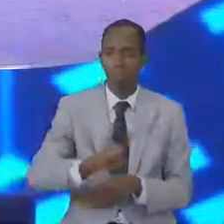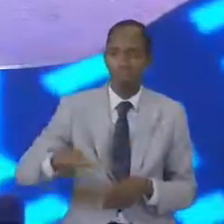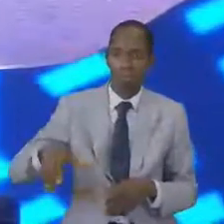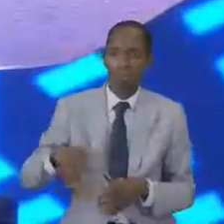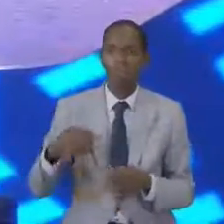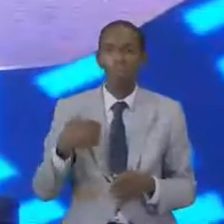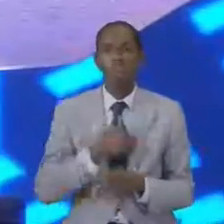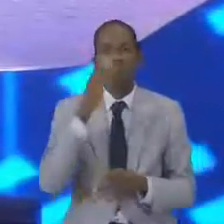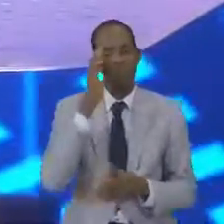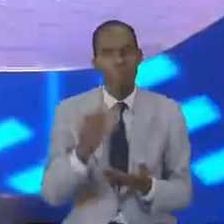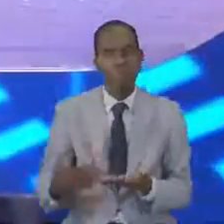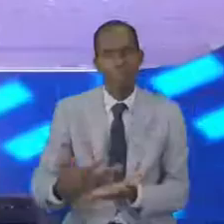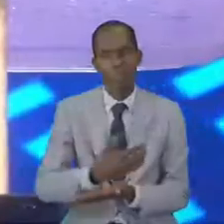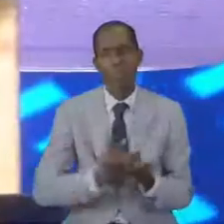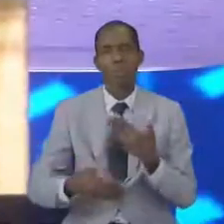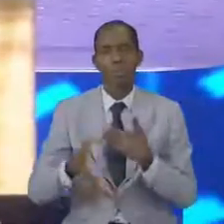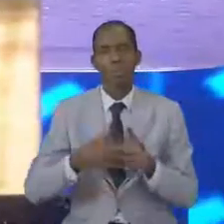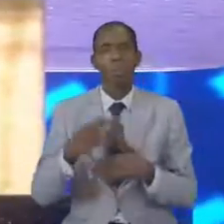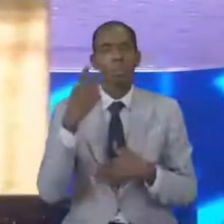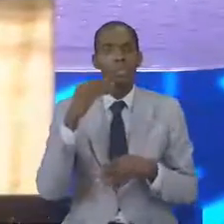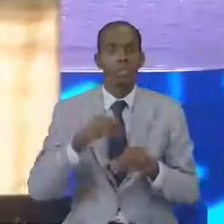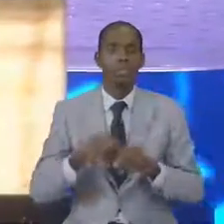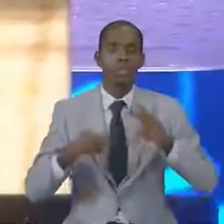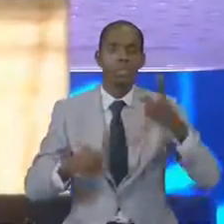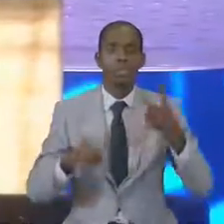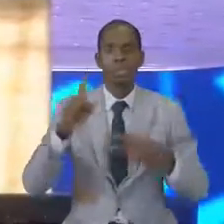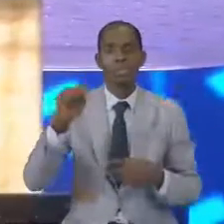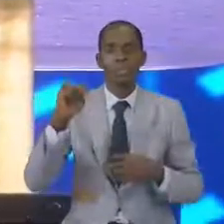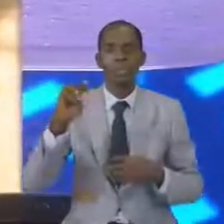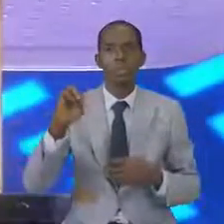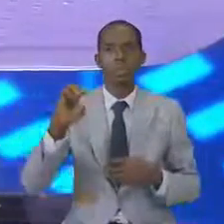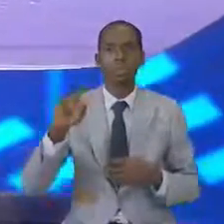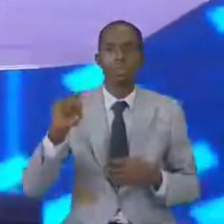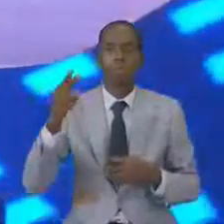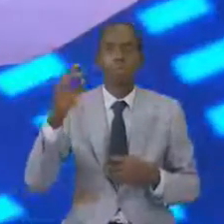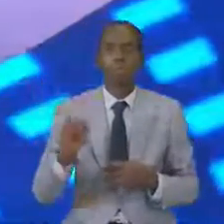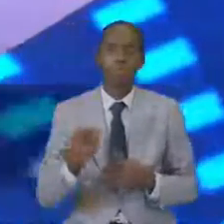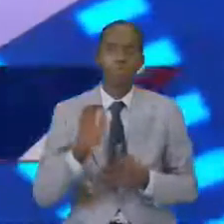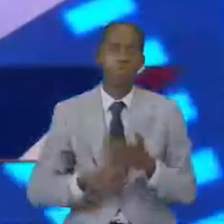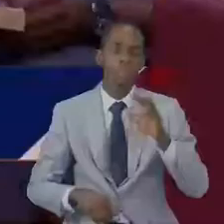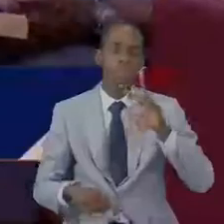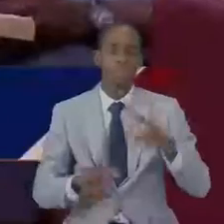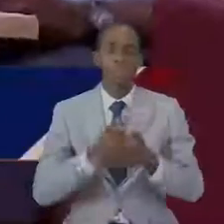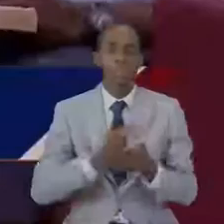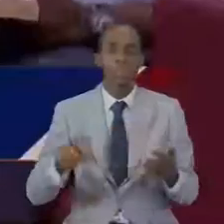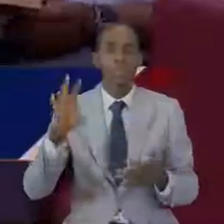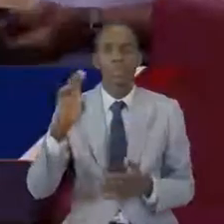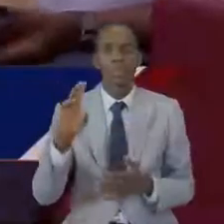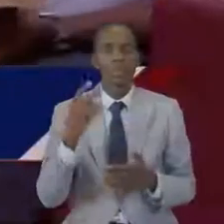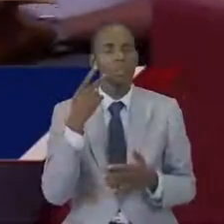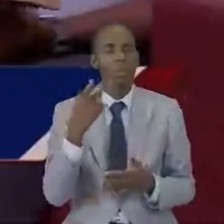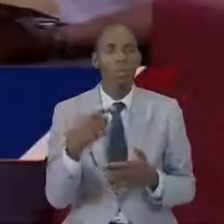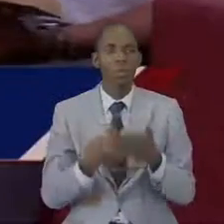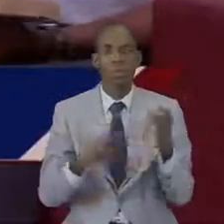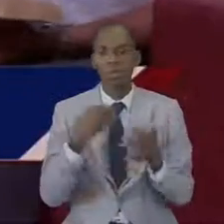nous considérons de Timothée chapitre 2 verset 7 2 Timothée chapitre